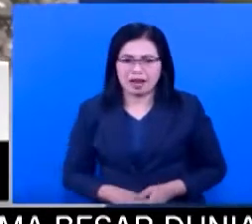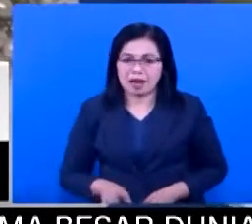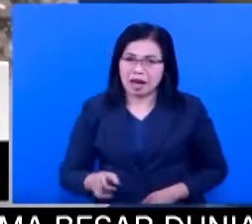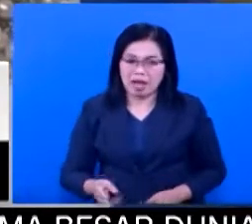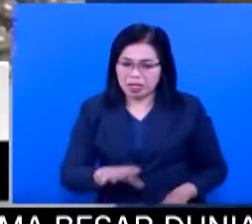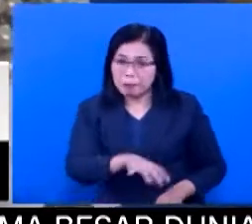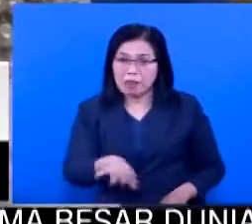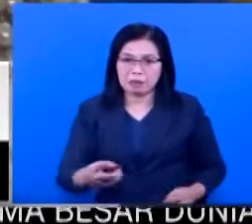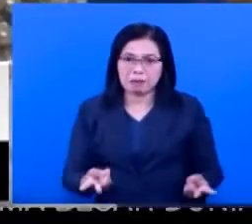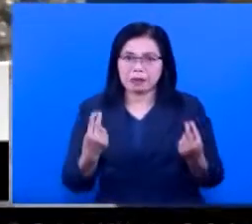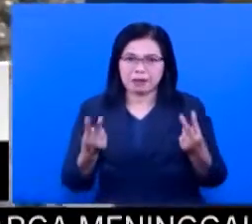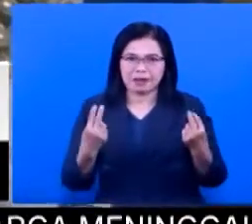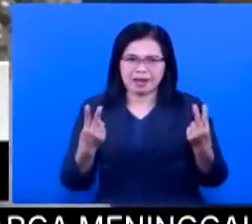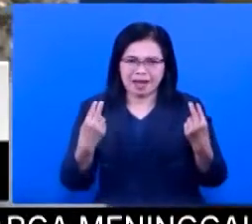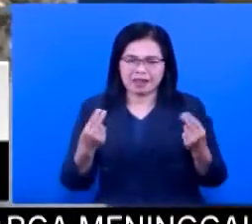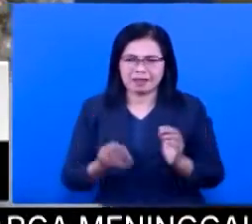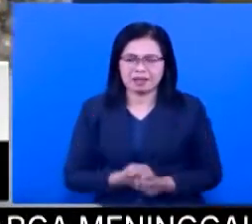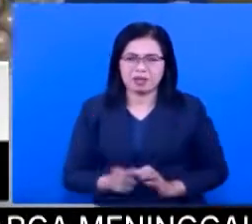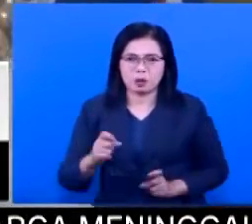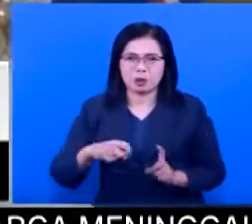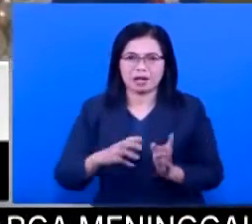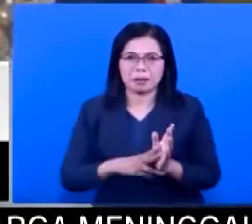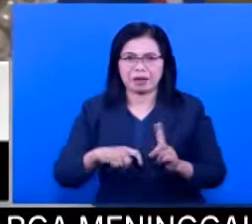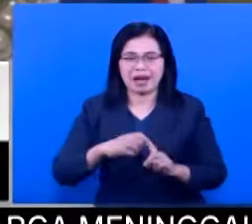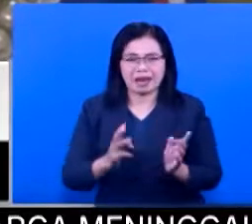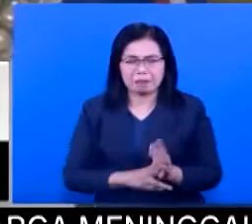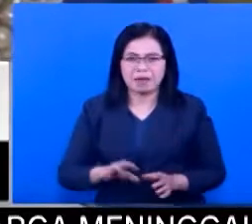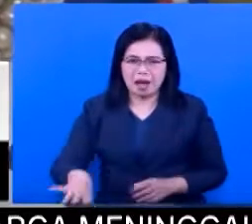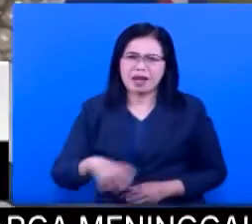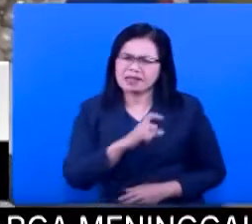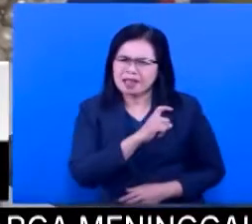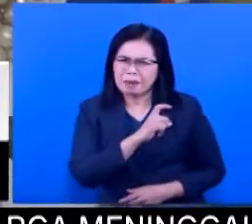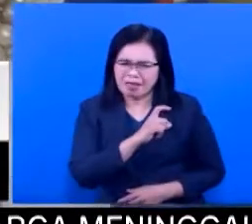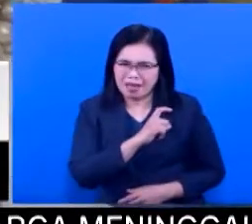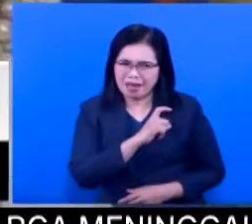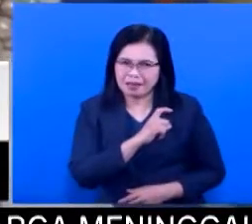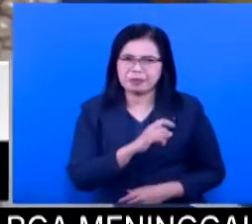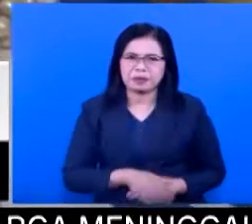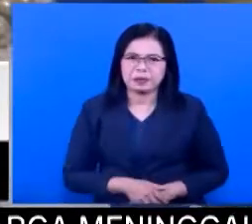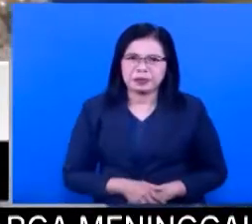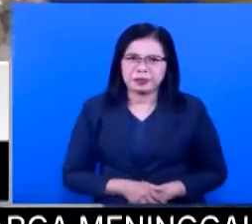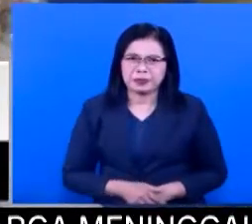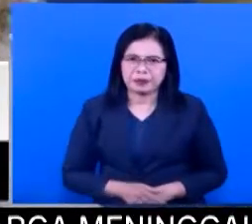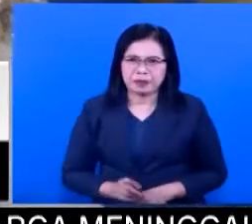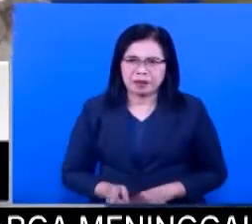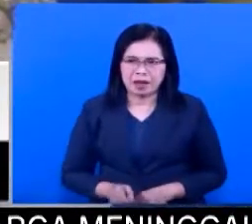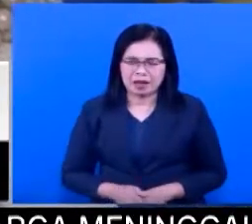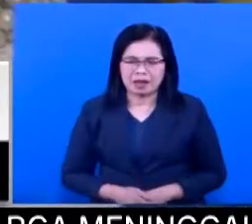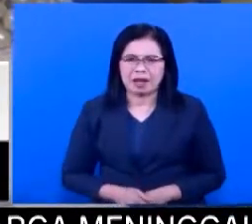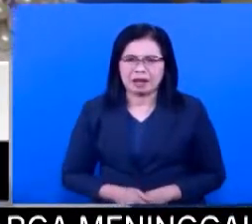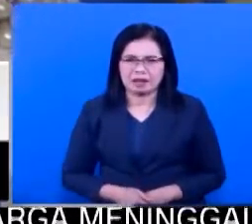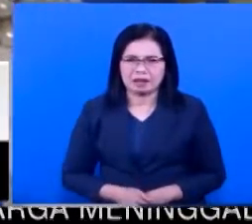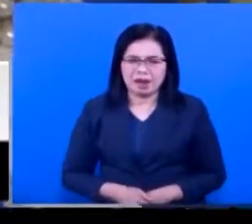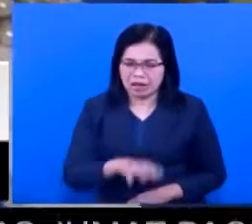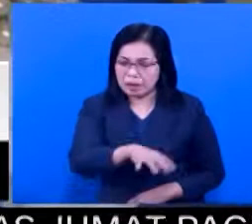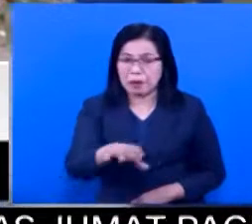mengikuti juga di UKM-UKM yang ada di kecamatan, yang ada di dinas disperindak seperti